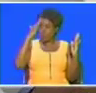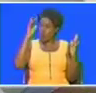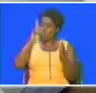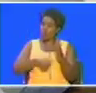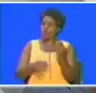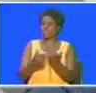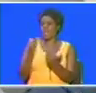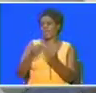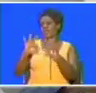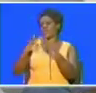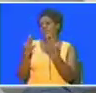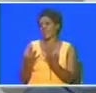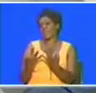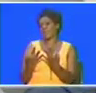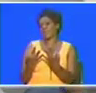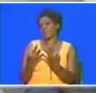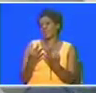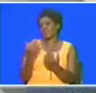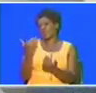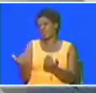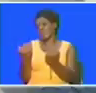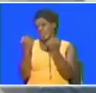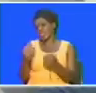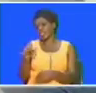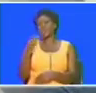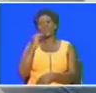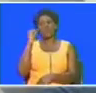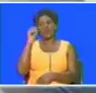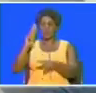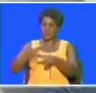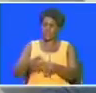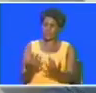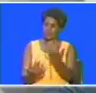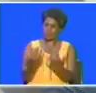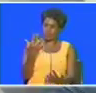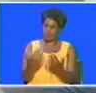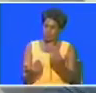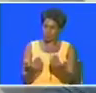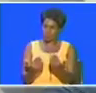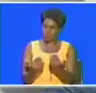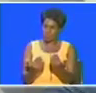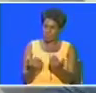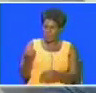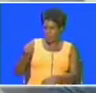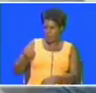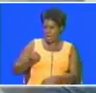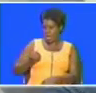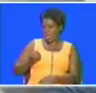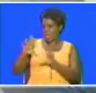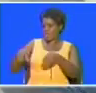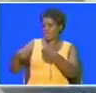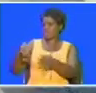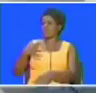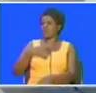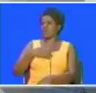yako ukafurahia. Maana pia wale watu wanakuhitaji pale nyumbani, kaa nao pale jikoni wakati nyinyi wakati vitunguu. Tena huyo msichana mpatie off.